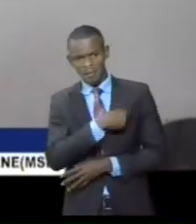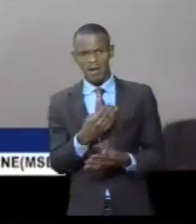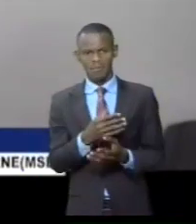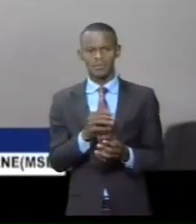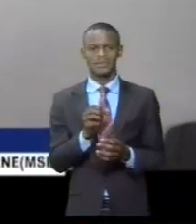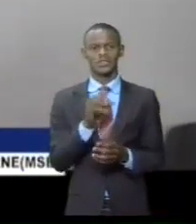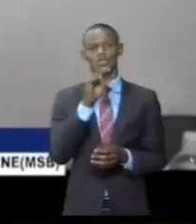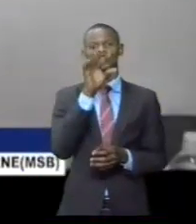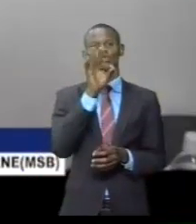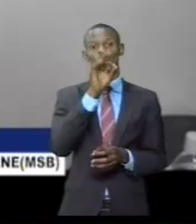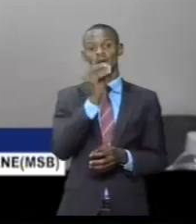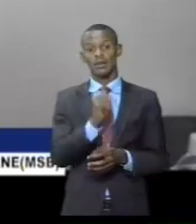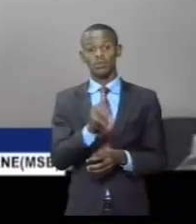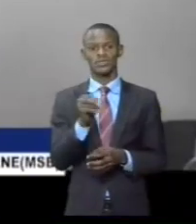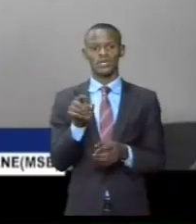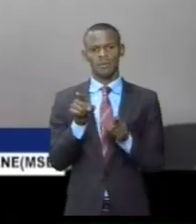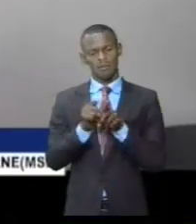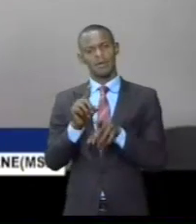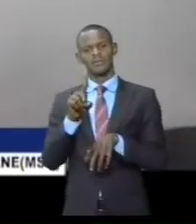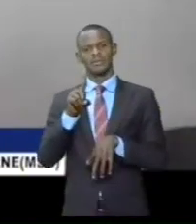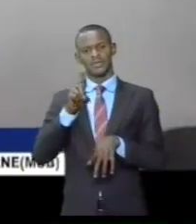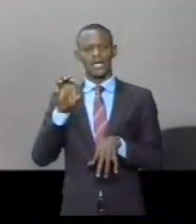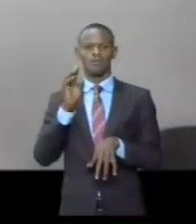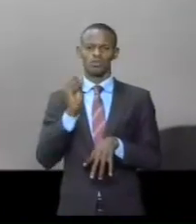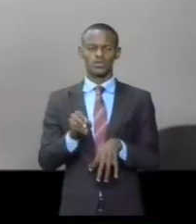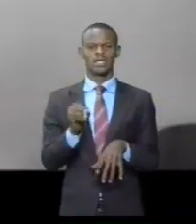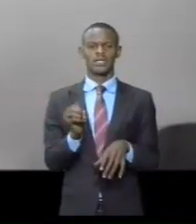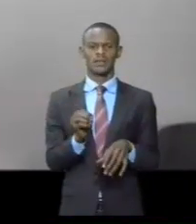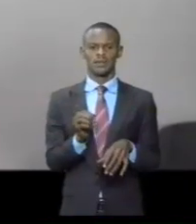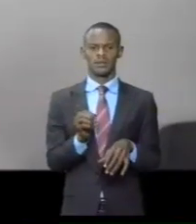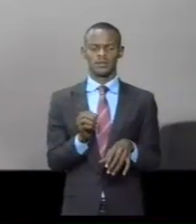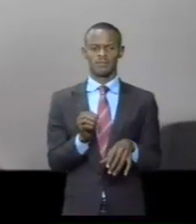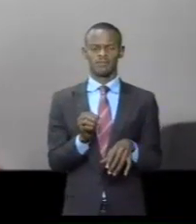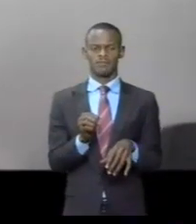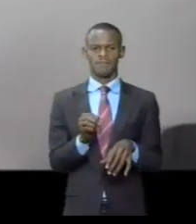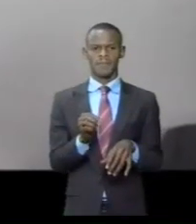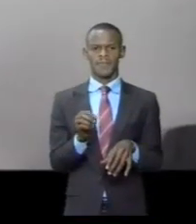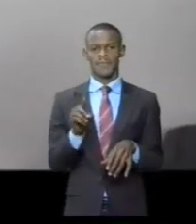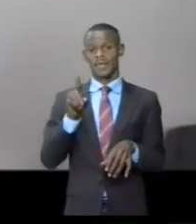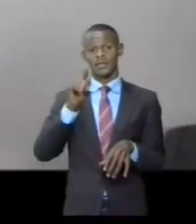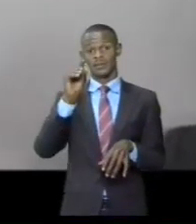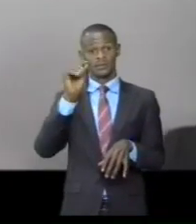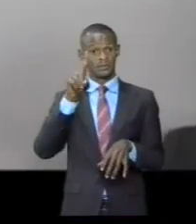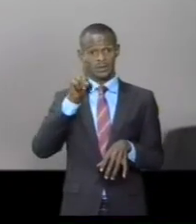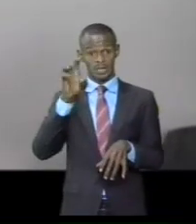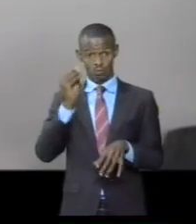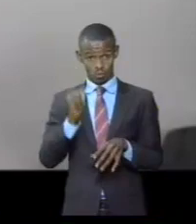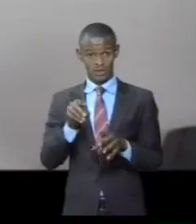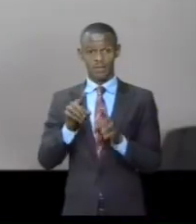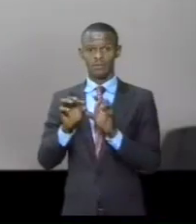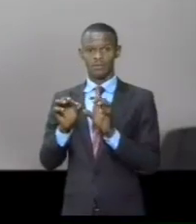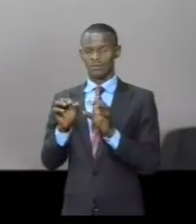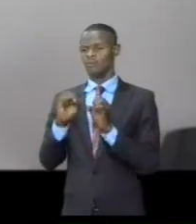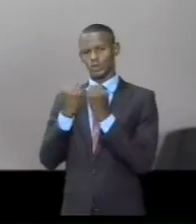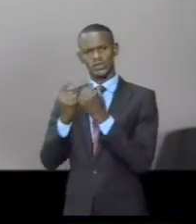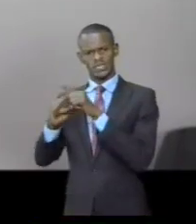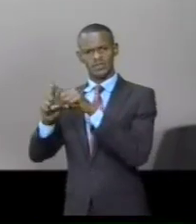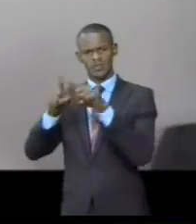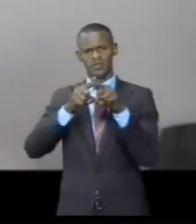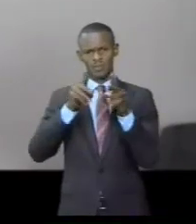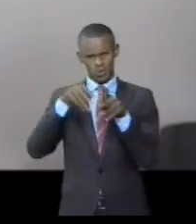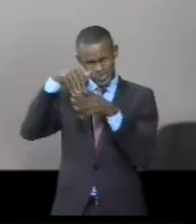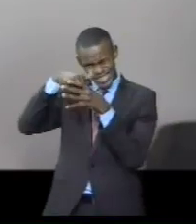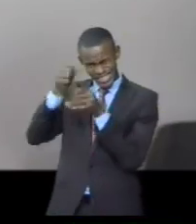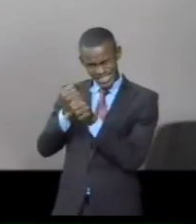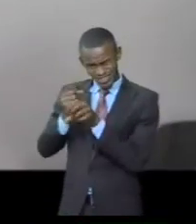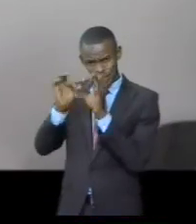des entreprises, mais les familles, les ménages, on les prend à charge à 90% dans leurs factures. Et là, ils payent les